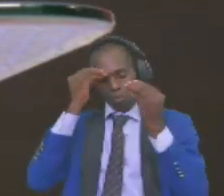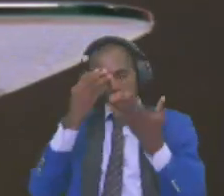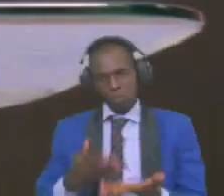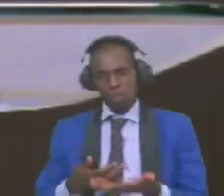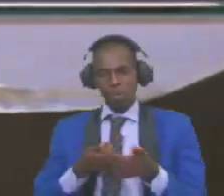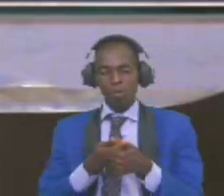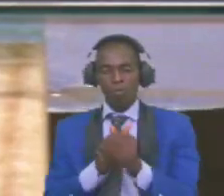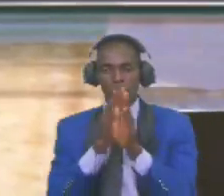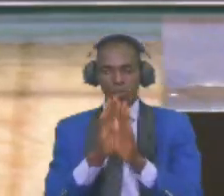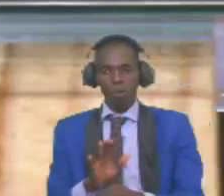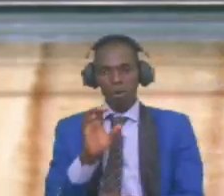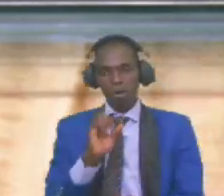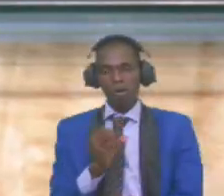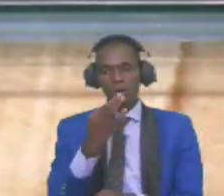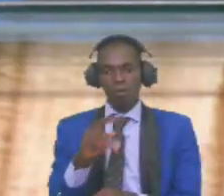disciple